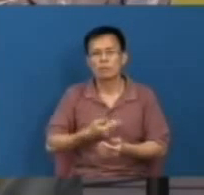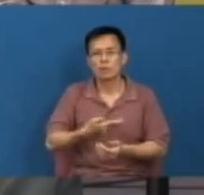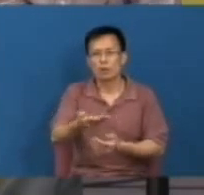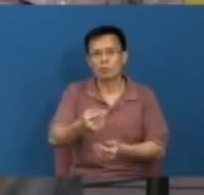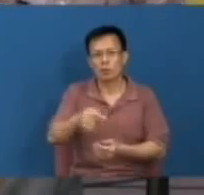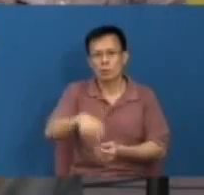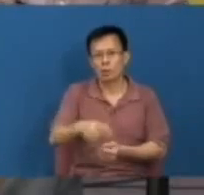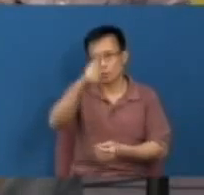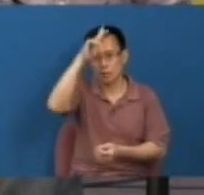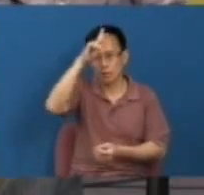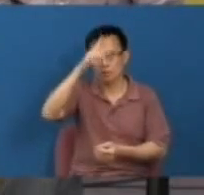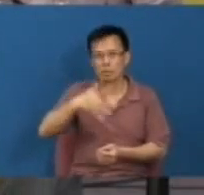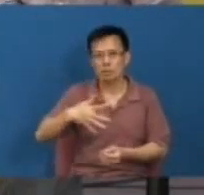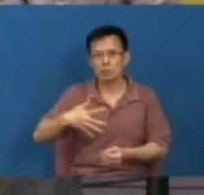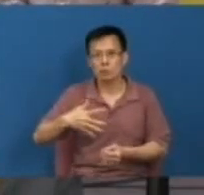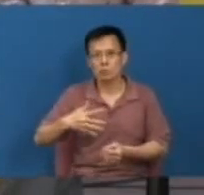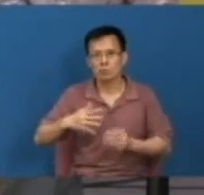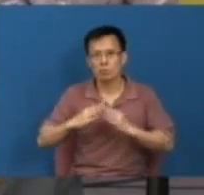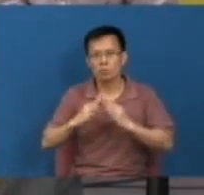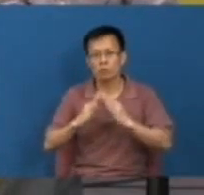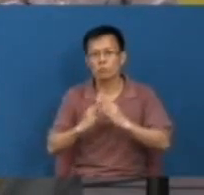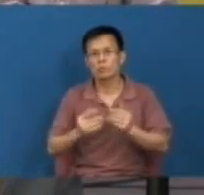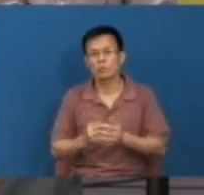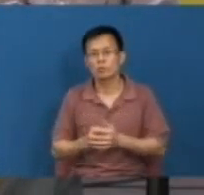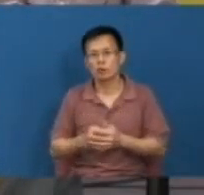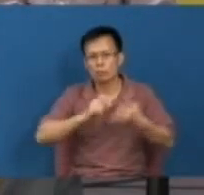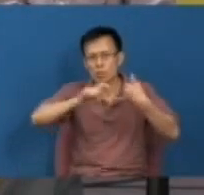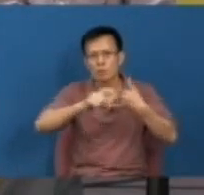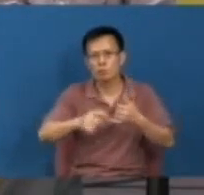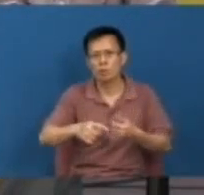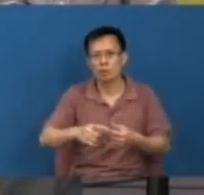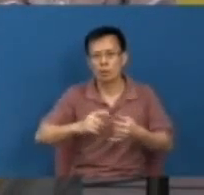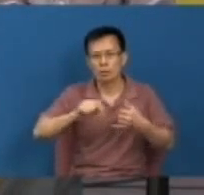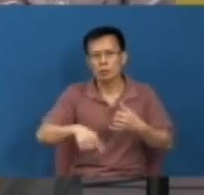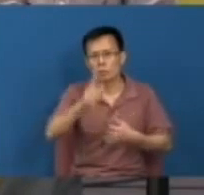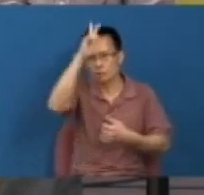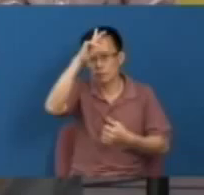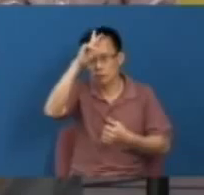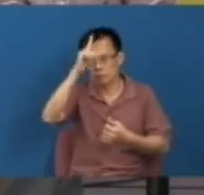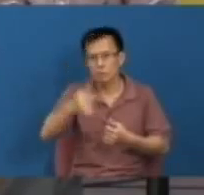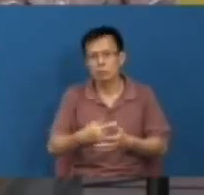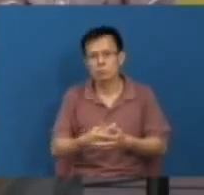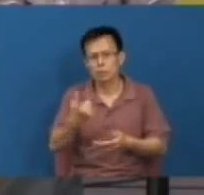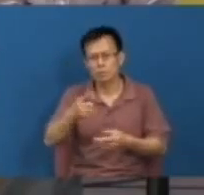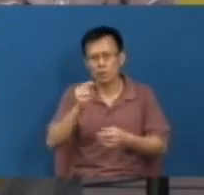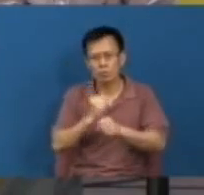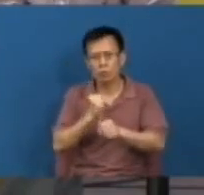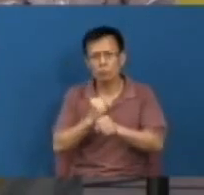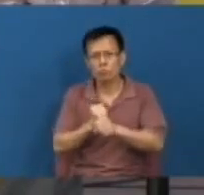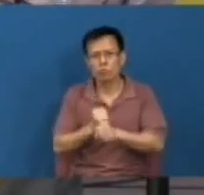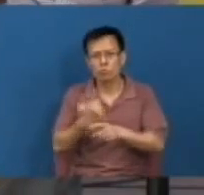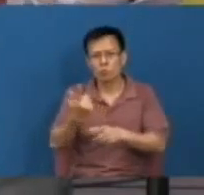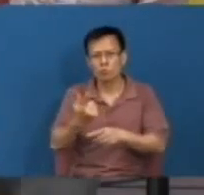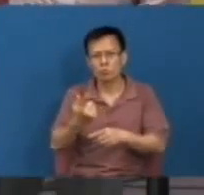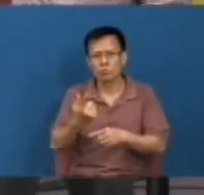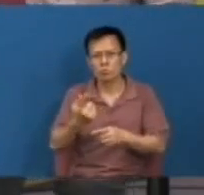地政總署㗎咁，於是我就打電話去地政總署度問啦，我話點解你哋咁樣做嘢咁無法無天？個鎖匙我㗎